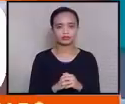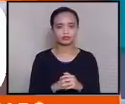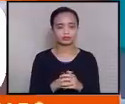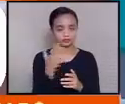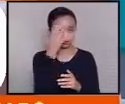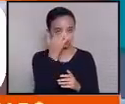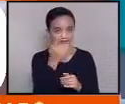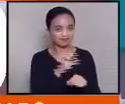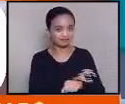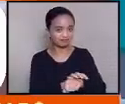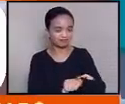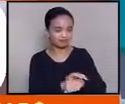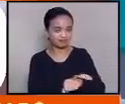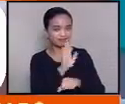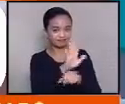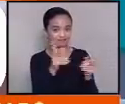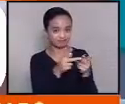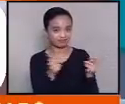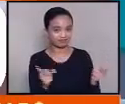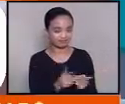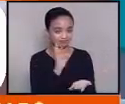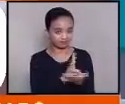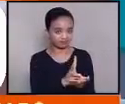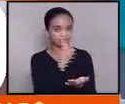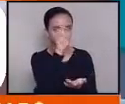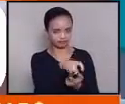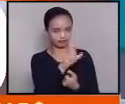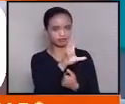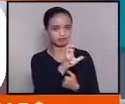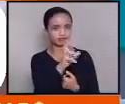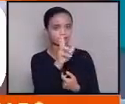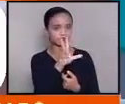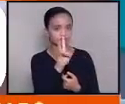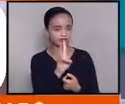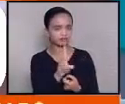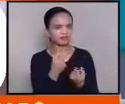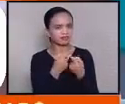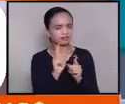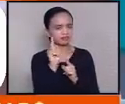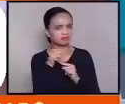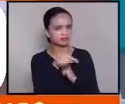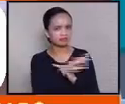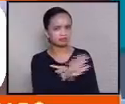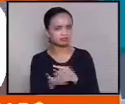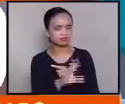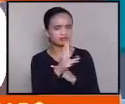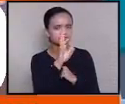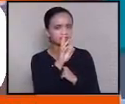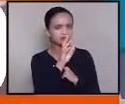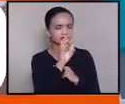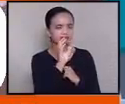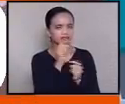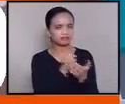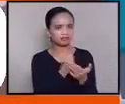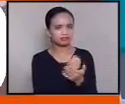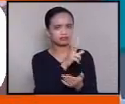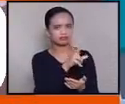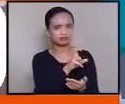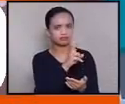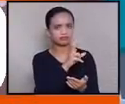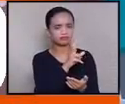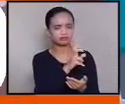Kasi po, Makati po yung area ninyo, ano po? Dapat po, 537. Eh, yung mga sahod po nila, 320 up to 500, 8